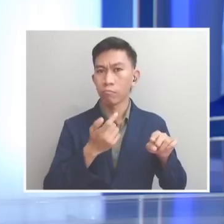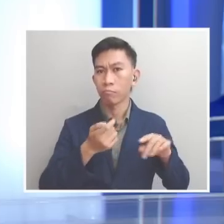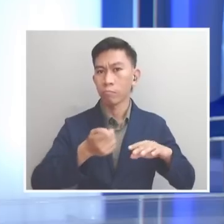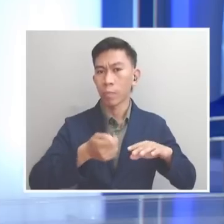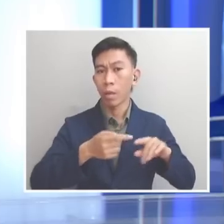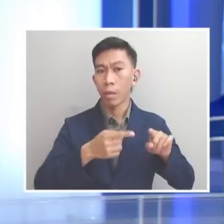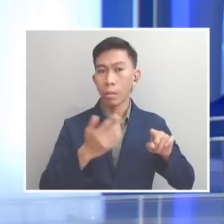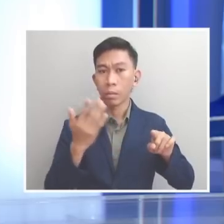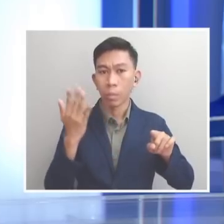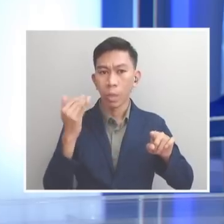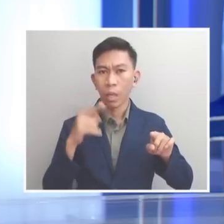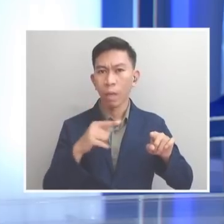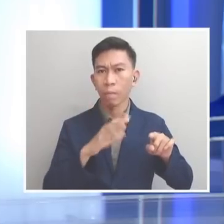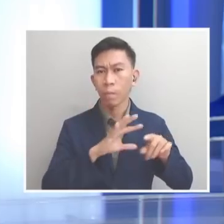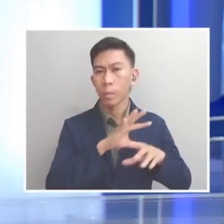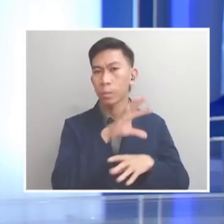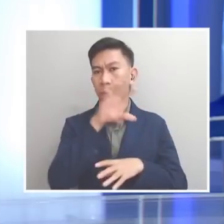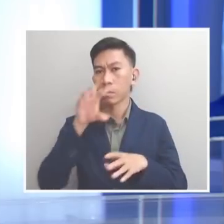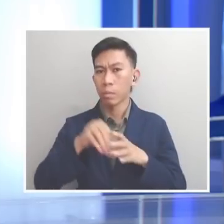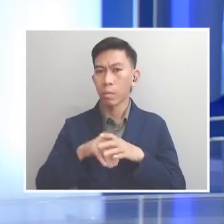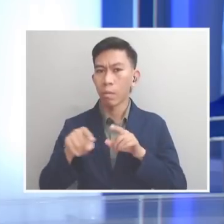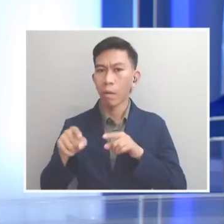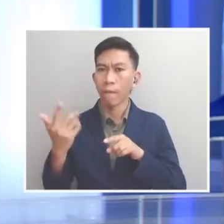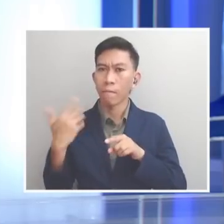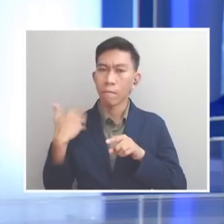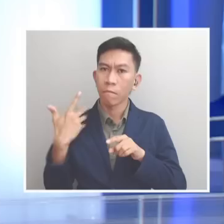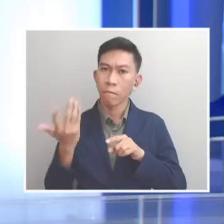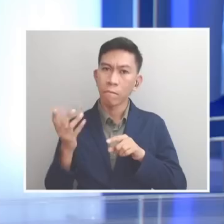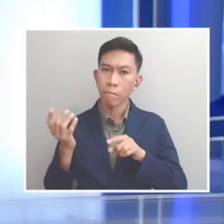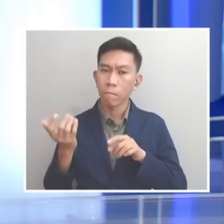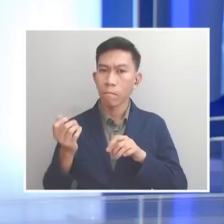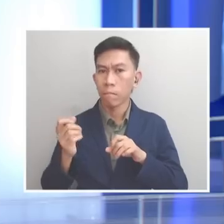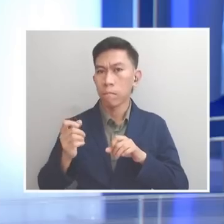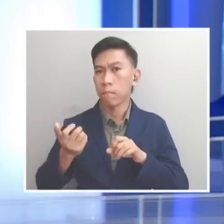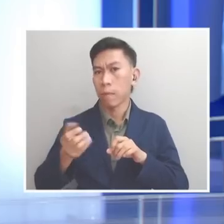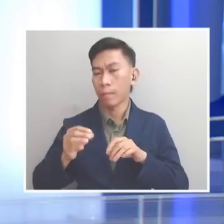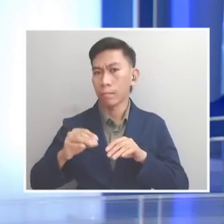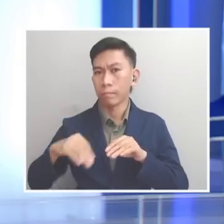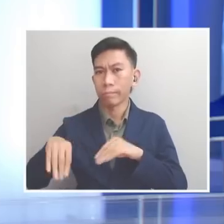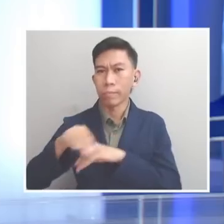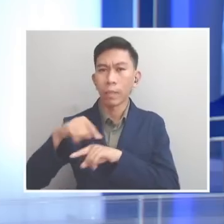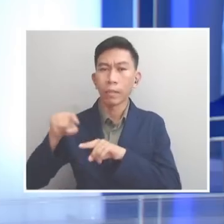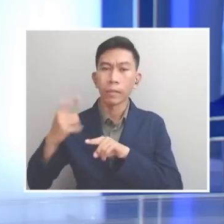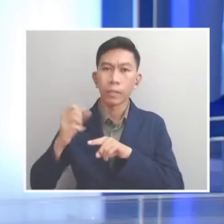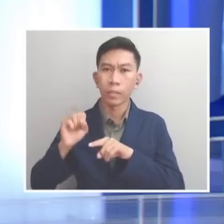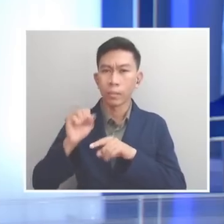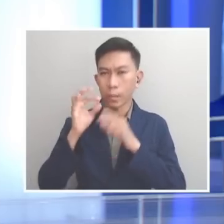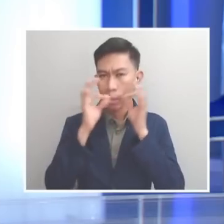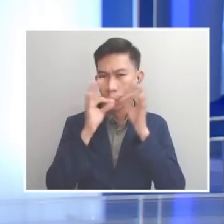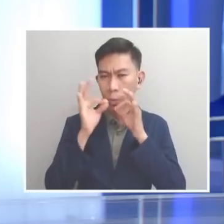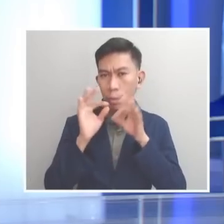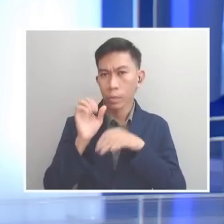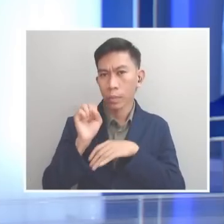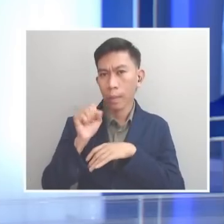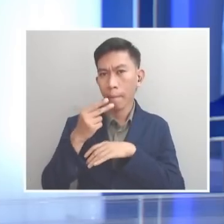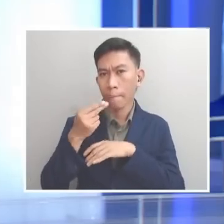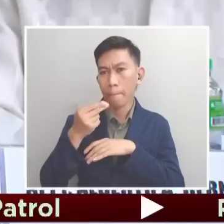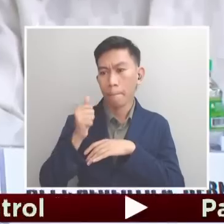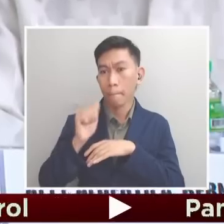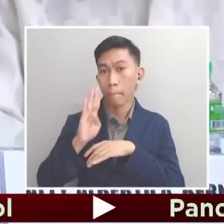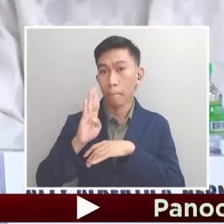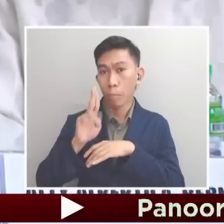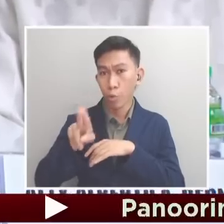sa 900 at 90 kilo ng shabu sa Maynila noong Oktubre 2022. Ayon kay